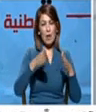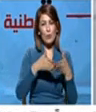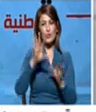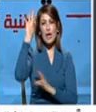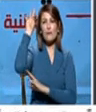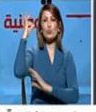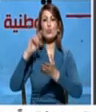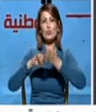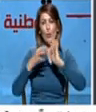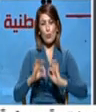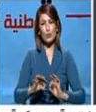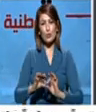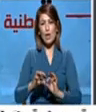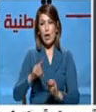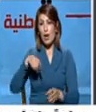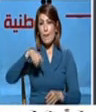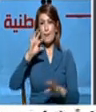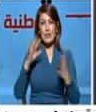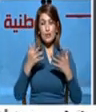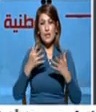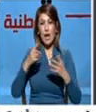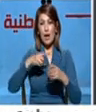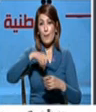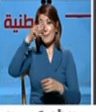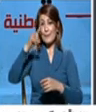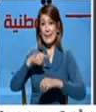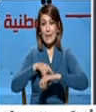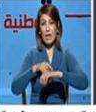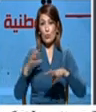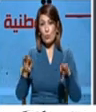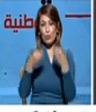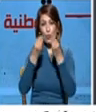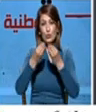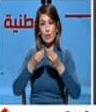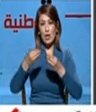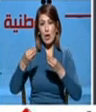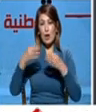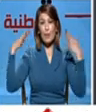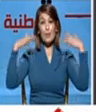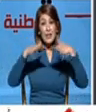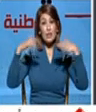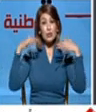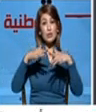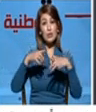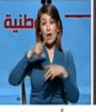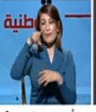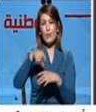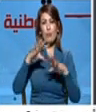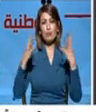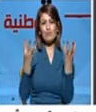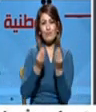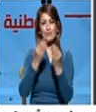انه اليوم الاول كل دفعه واحده لكن في الايام ات اللي بعد تنظمه ال المساله معناتها